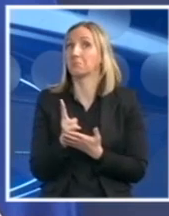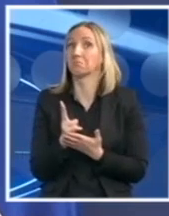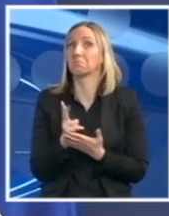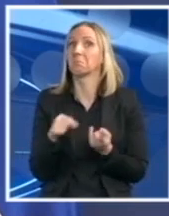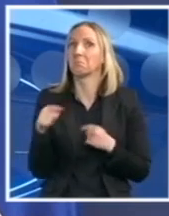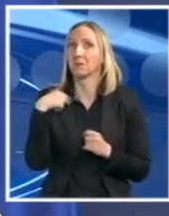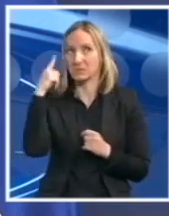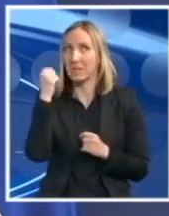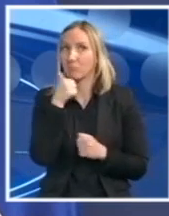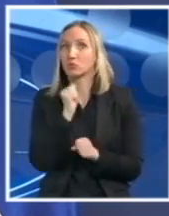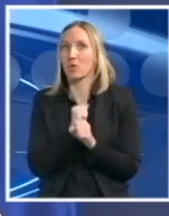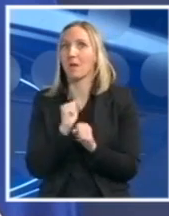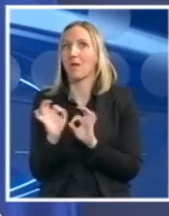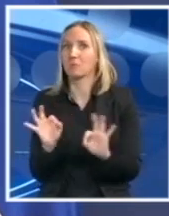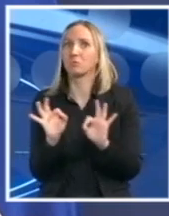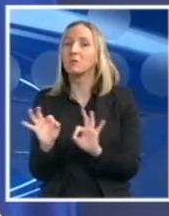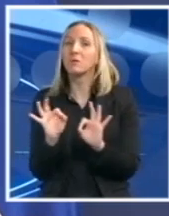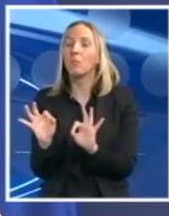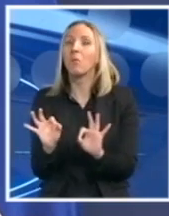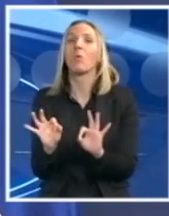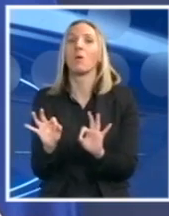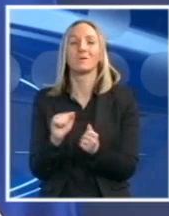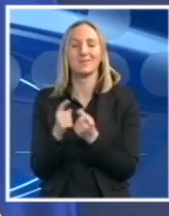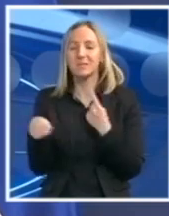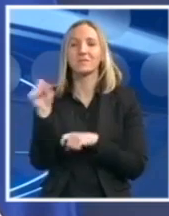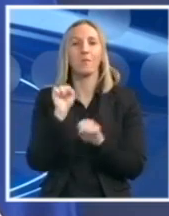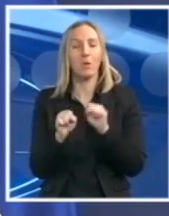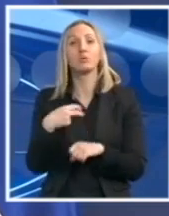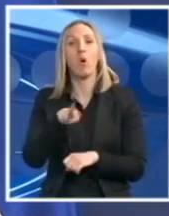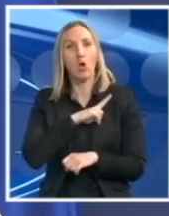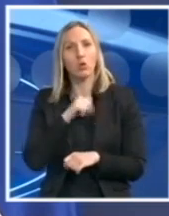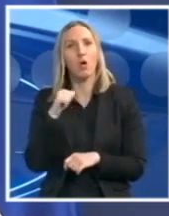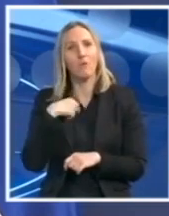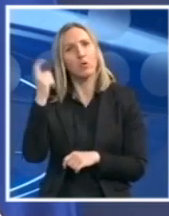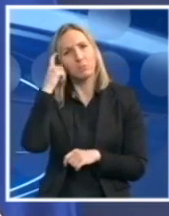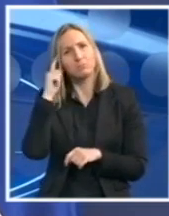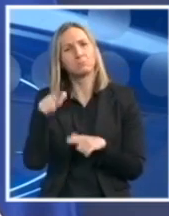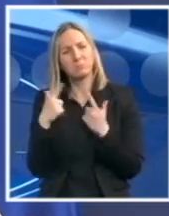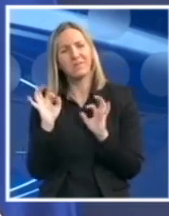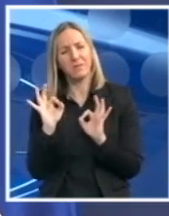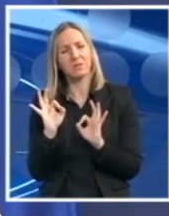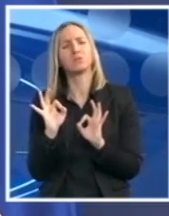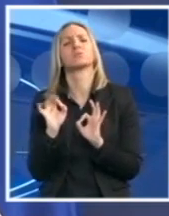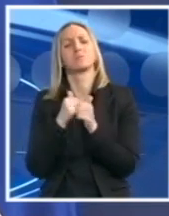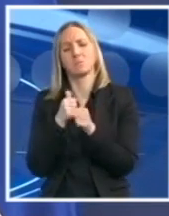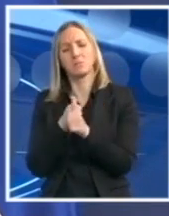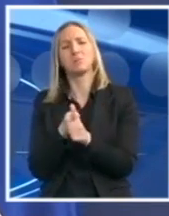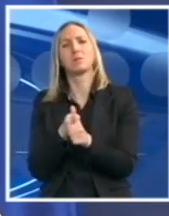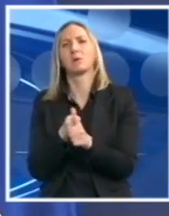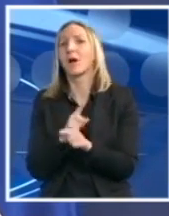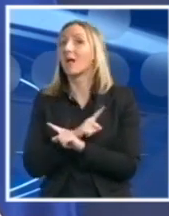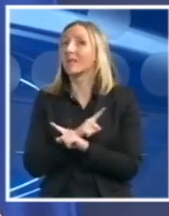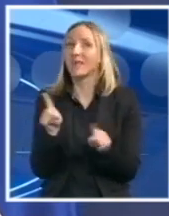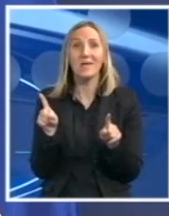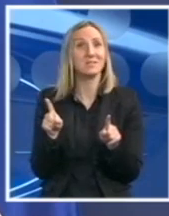znamo šta radimo, da se svi ponašamo odgovorno i savesno, ali ne